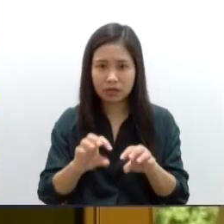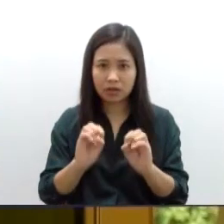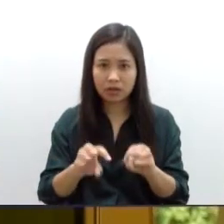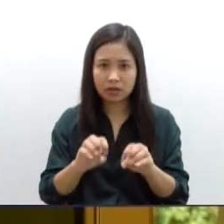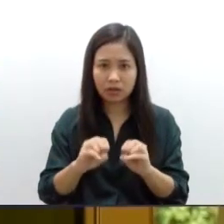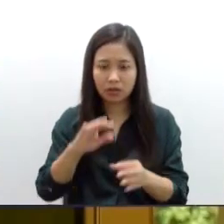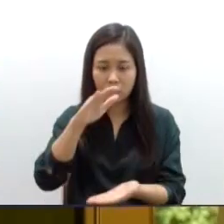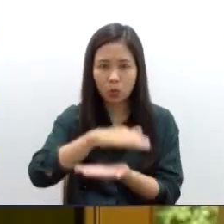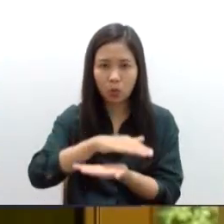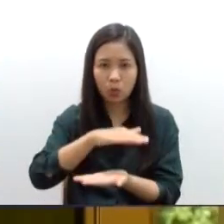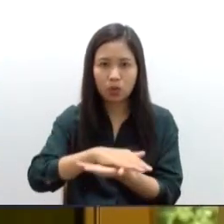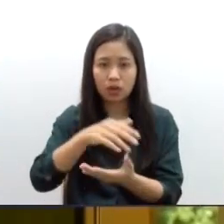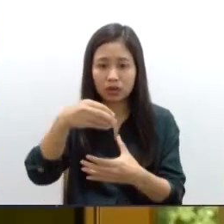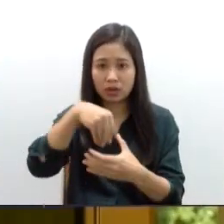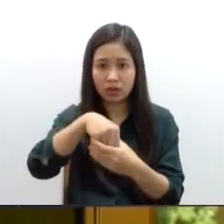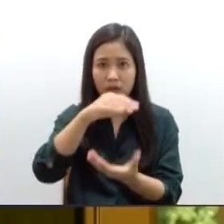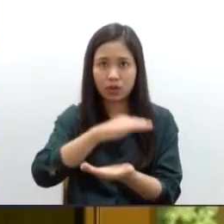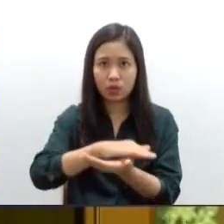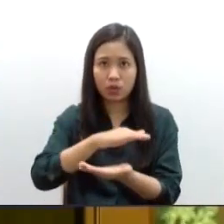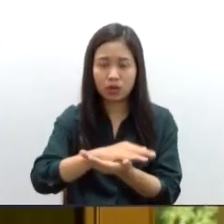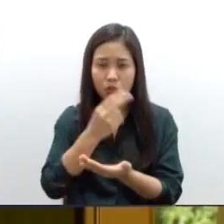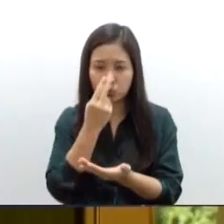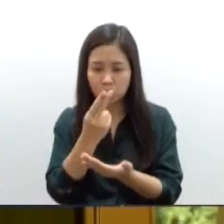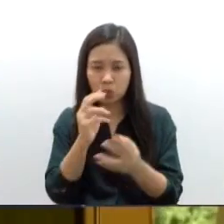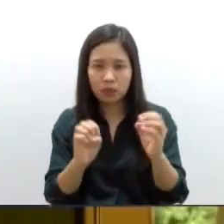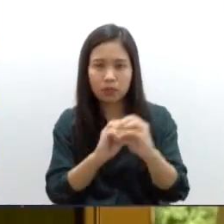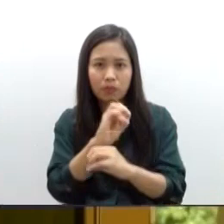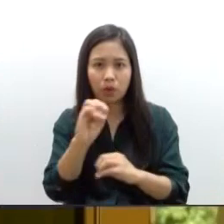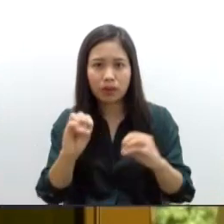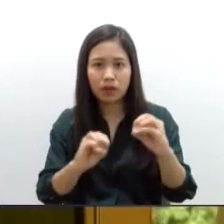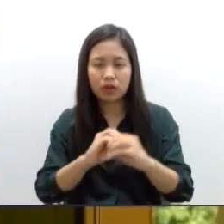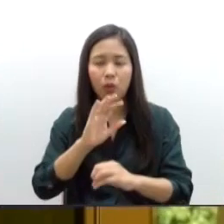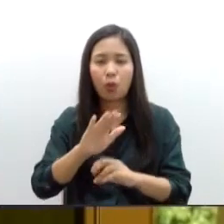งเรียนโดยคำนึงถึงความปลอดภัยของ